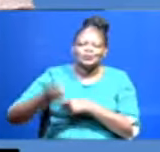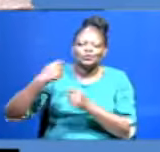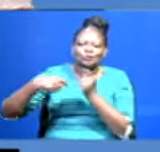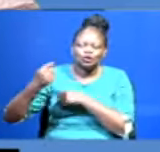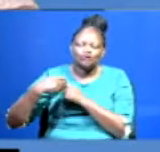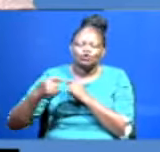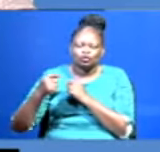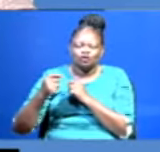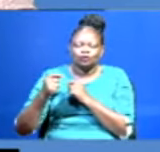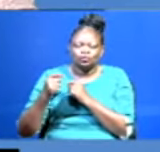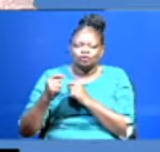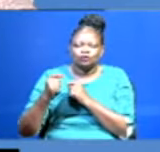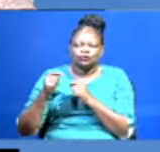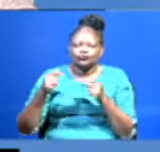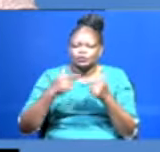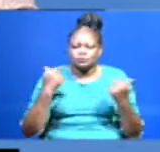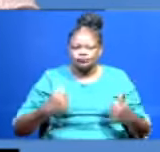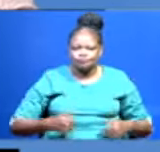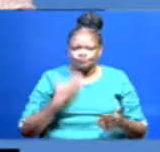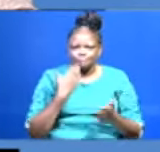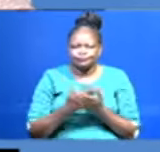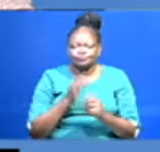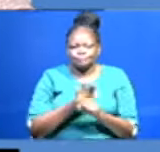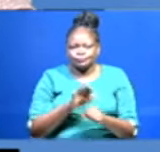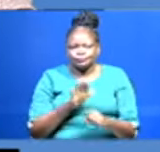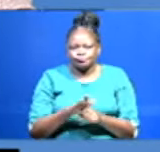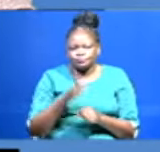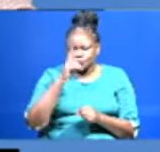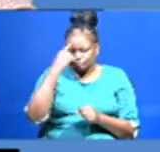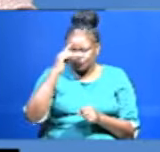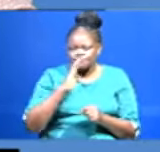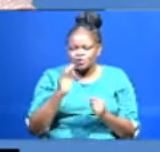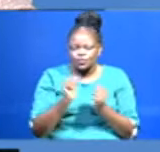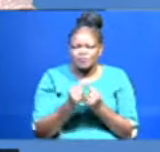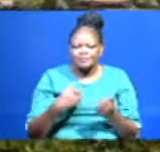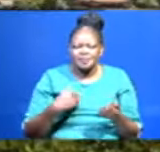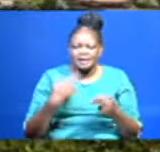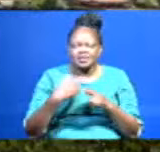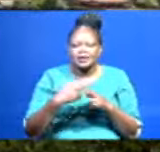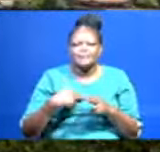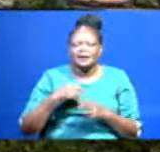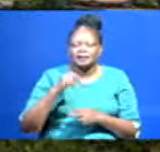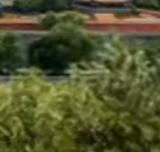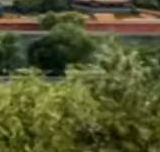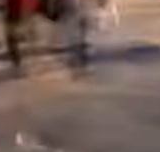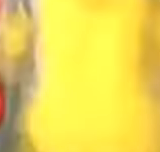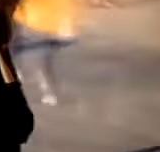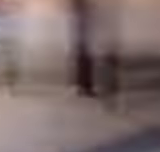China. Asante kwa kuwa nami. Mimi ni Zakia Peng. Kwa heri.